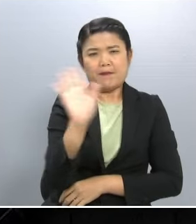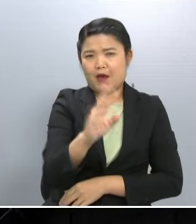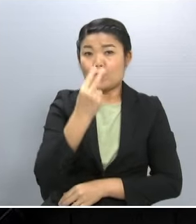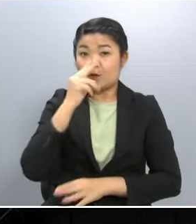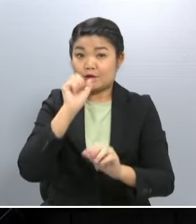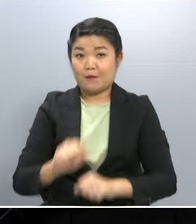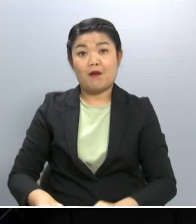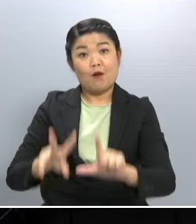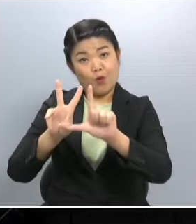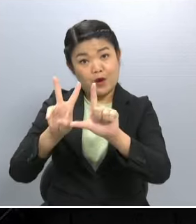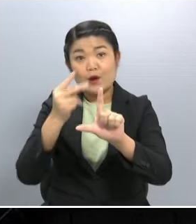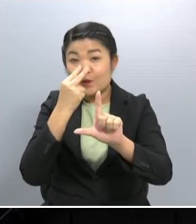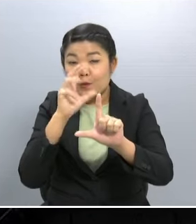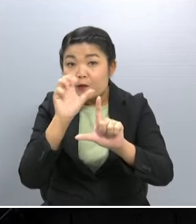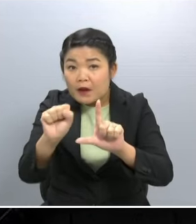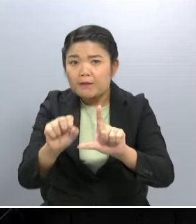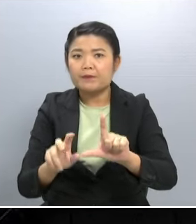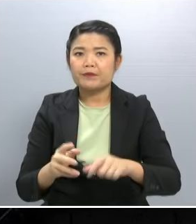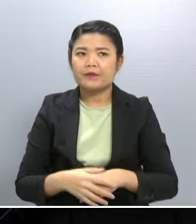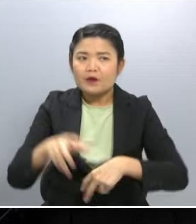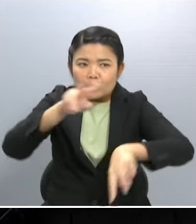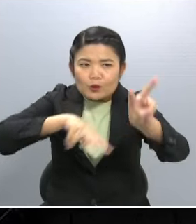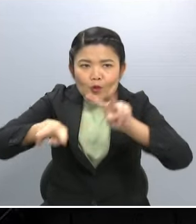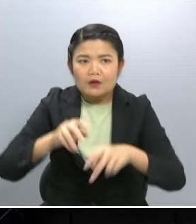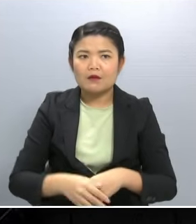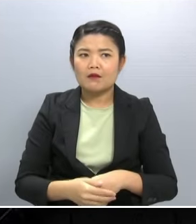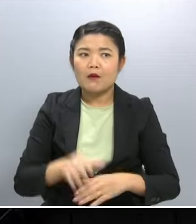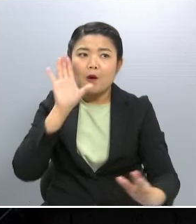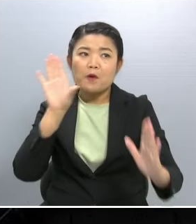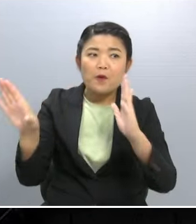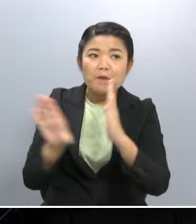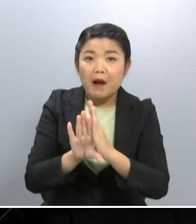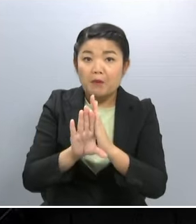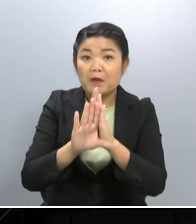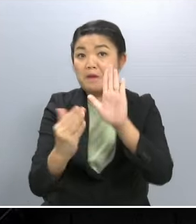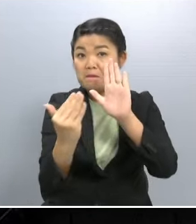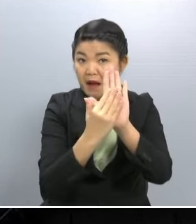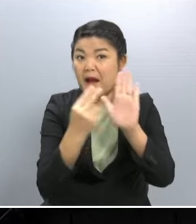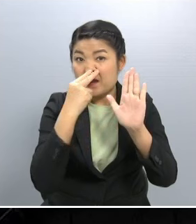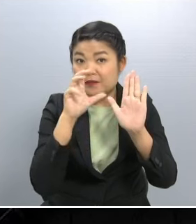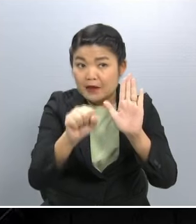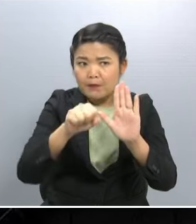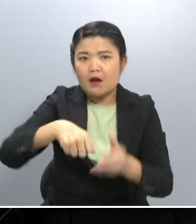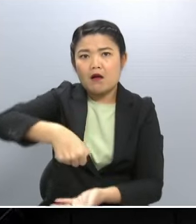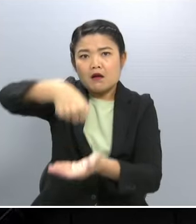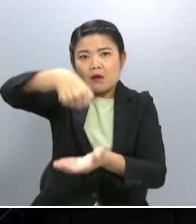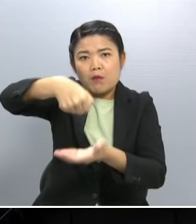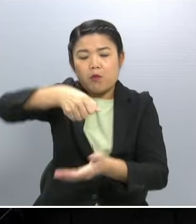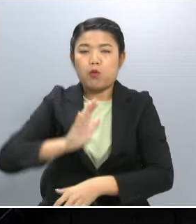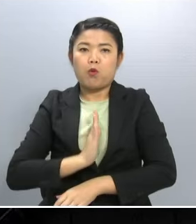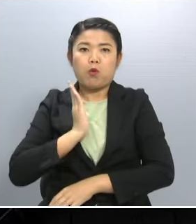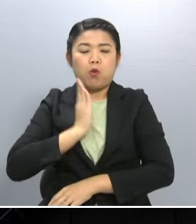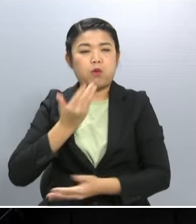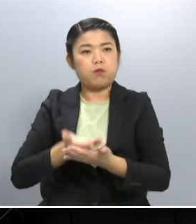ไปดู cibไ cibนี่เค้าเข้าไปตรวจค้นนะแต่ LVเี่ติดอยู่ที่รูปผนังนเห็นมั้แล้วดูกระเป๋าเนี่เป็นเหมือนกับเป็นทั้งที่มัน